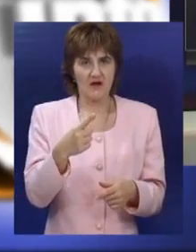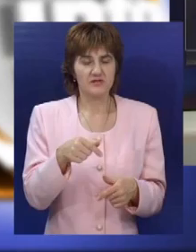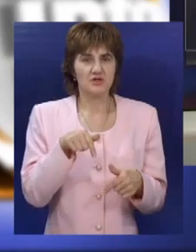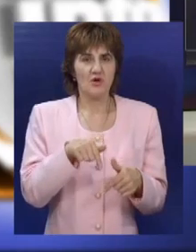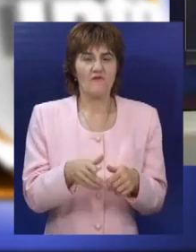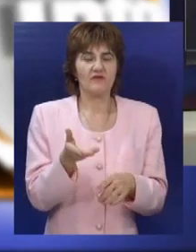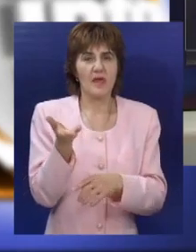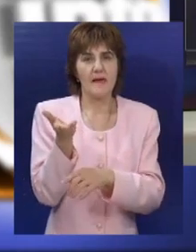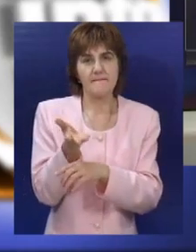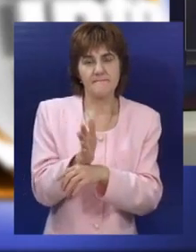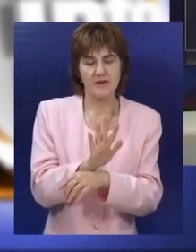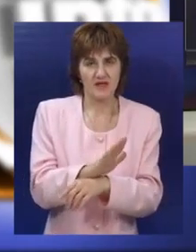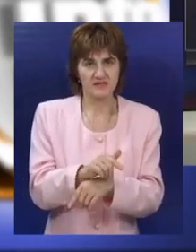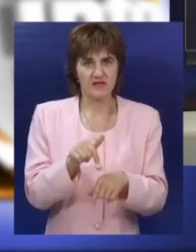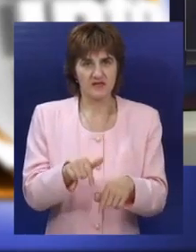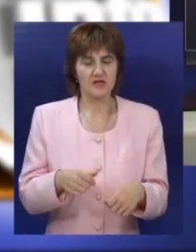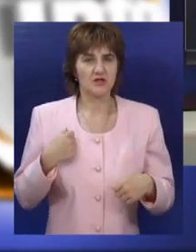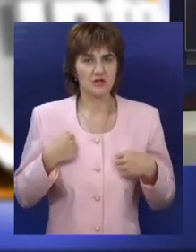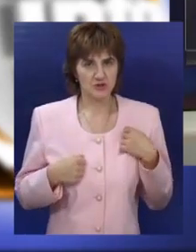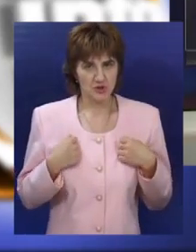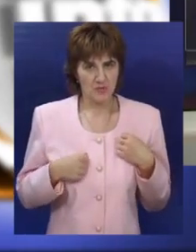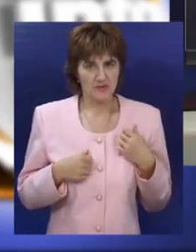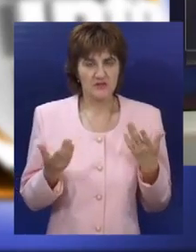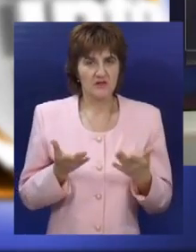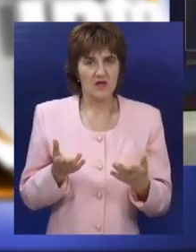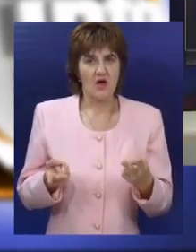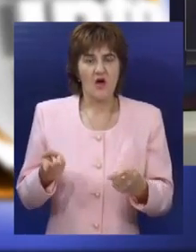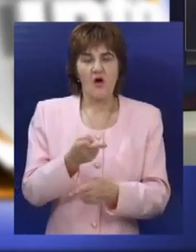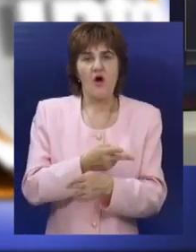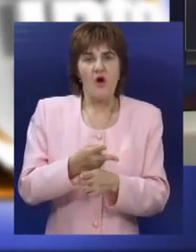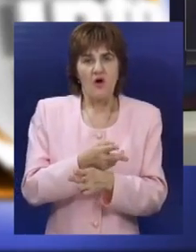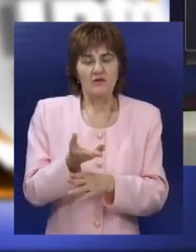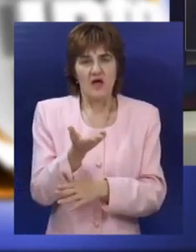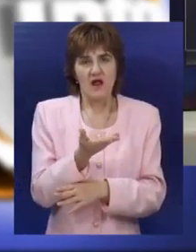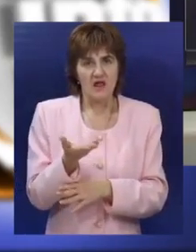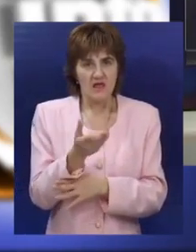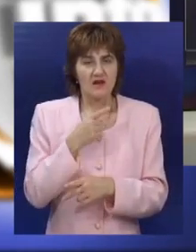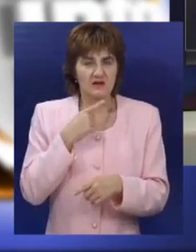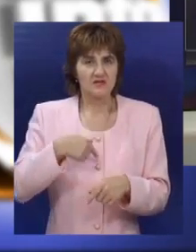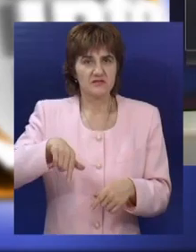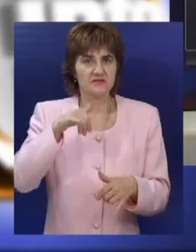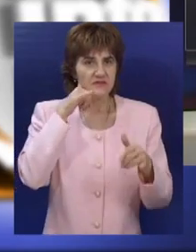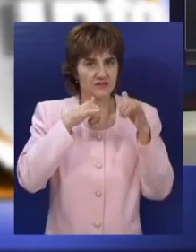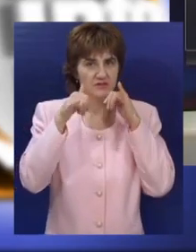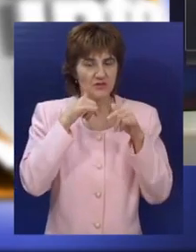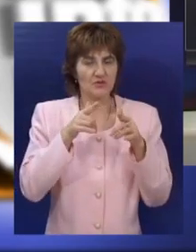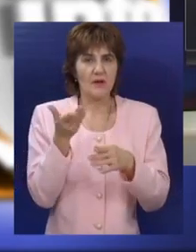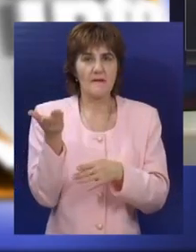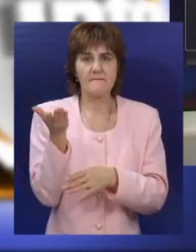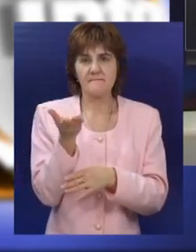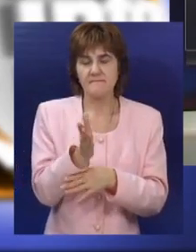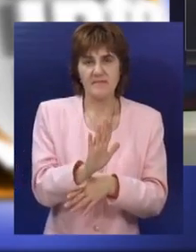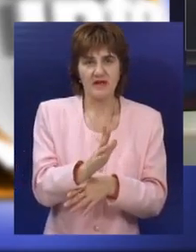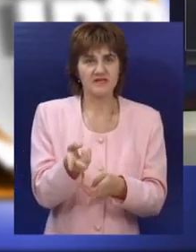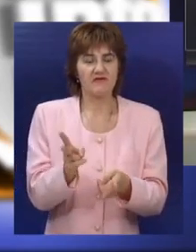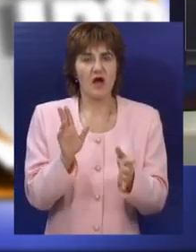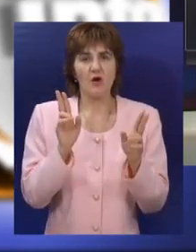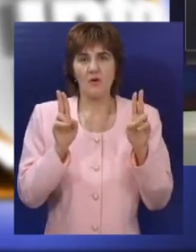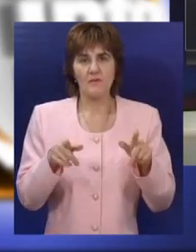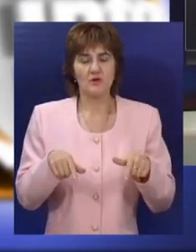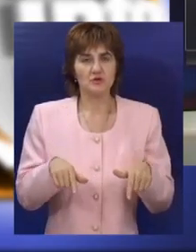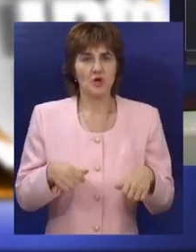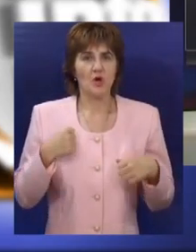USAID-a. Prezentacija nosi naziv Meet in Subotica i hotelijerima i drugim zaposlenima u turizmu su predstavljene